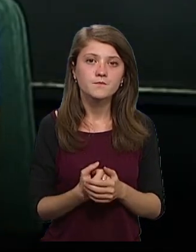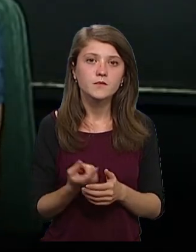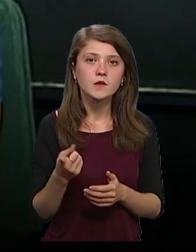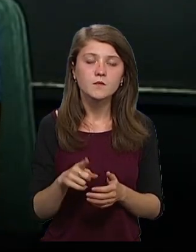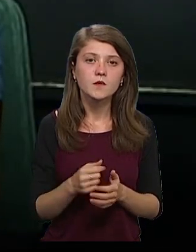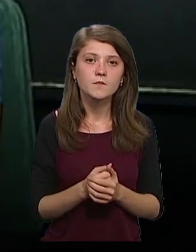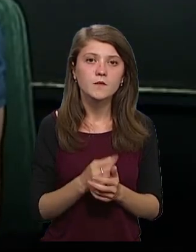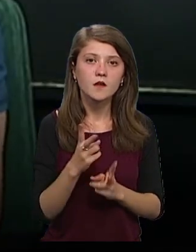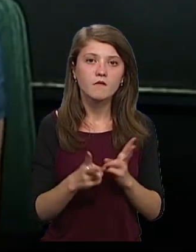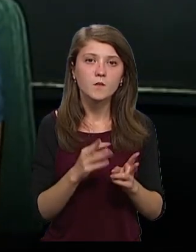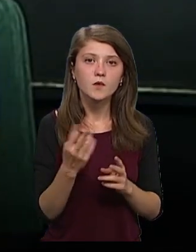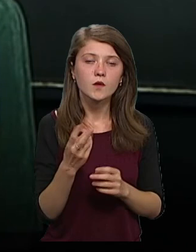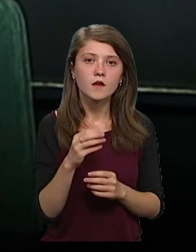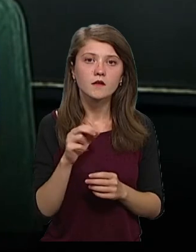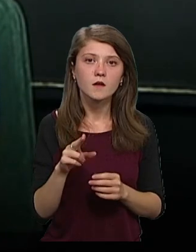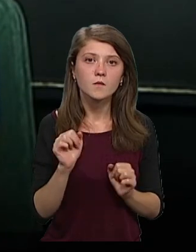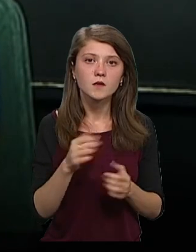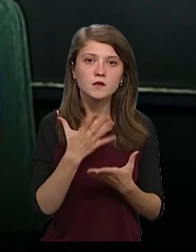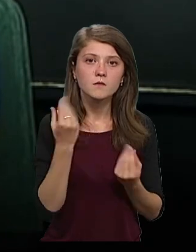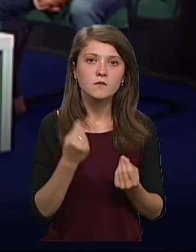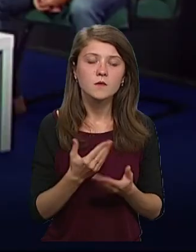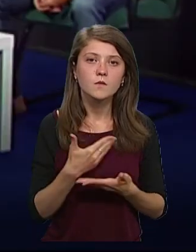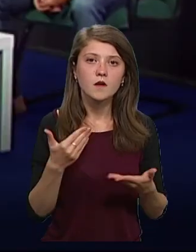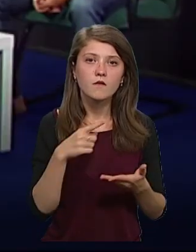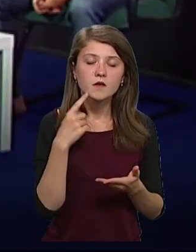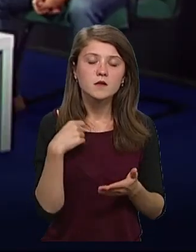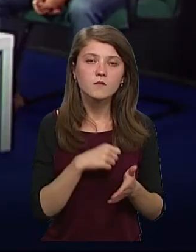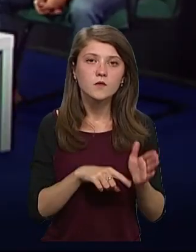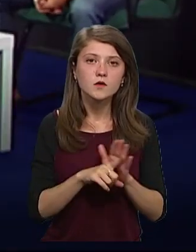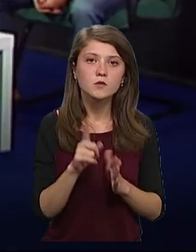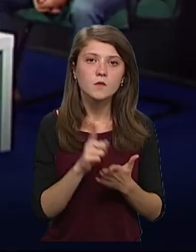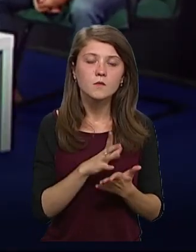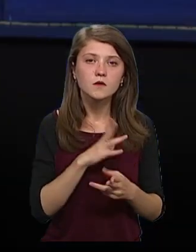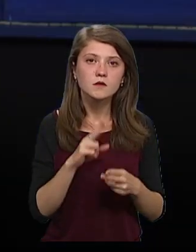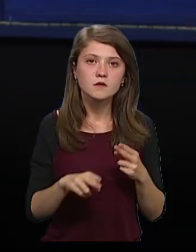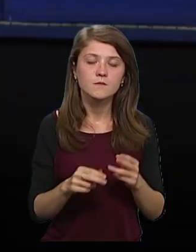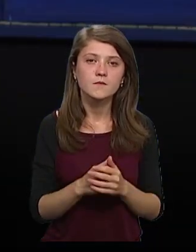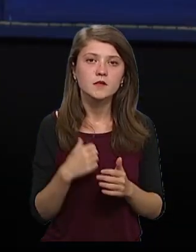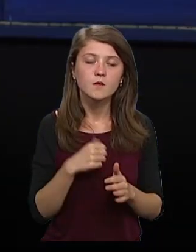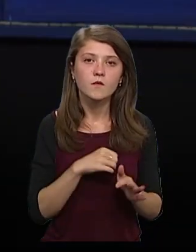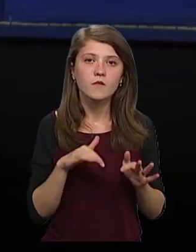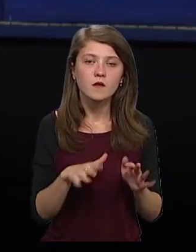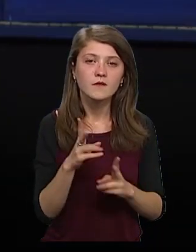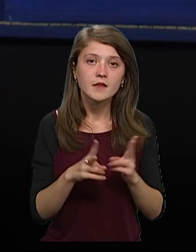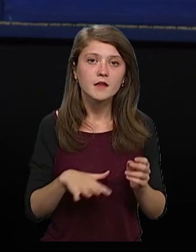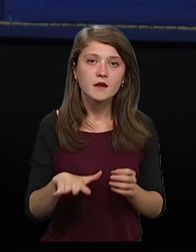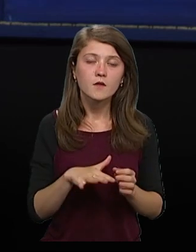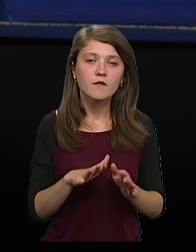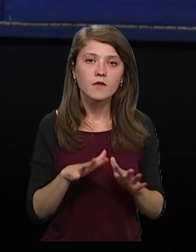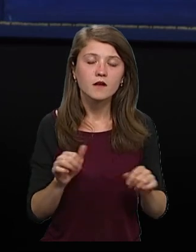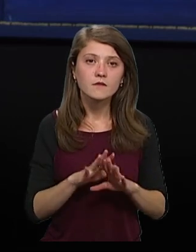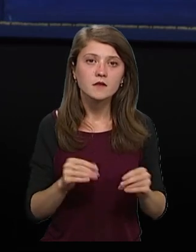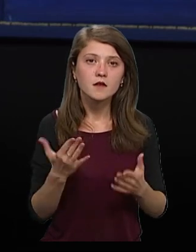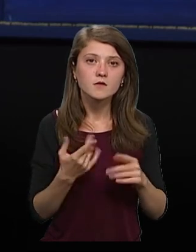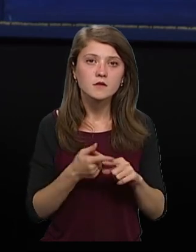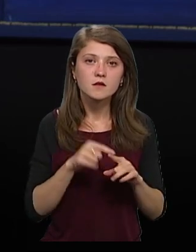воно ж законсервує, по суті, реформу про другий етап можна забути, так чи ні? Так ми поговорили саме початку, що має закінчитися реформа місцевого середування та територіальна реалізація влади. Все.